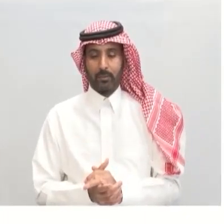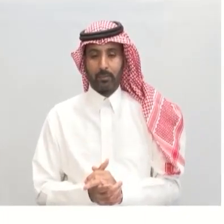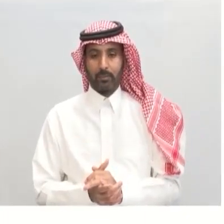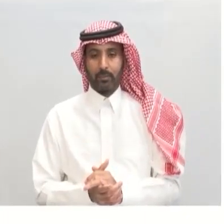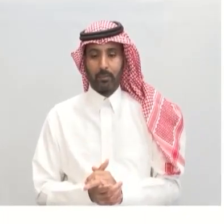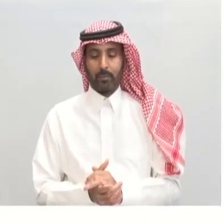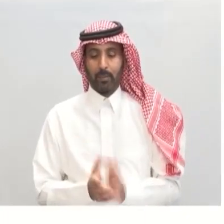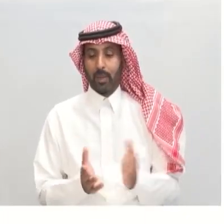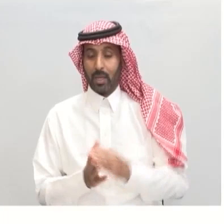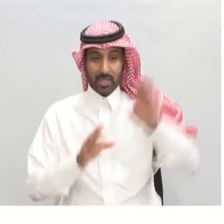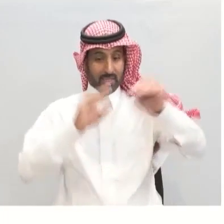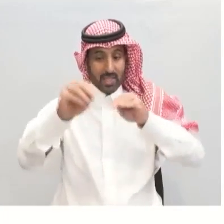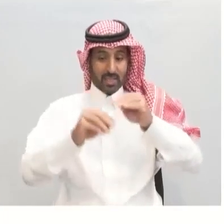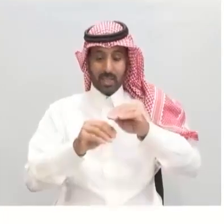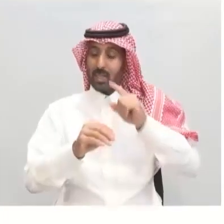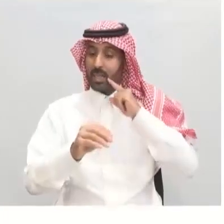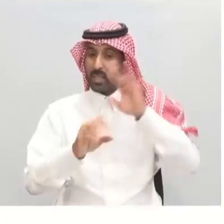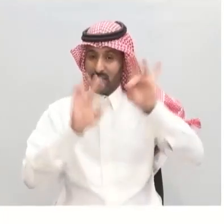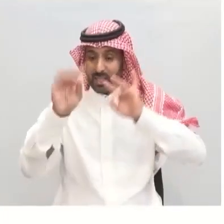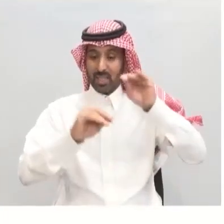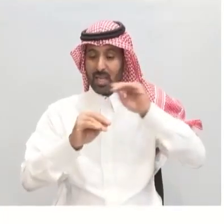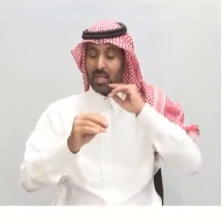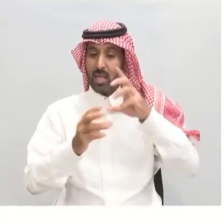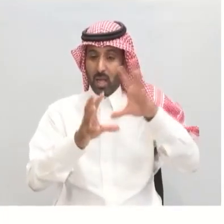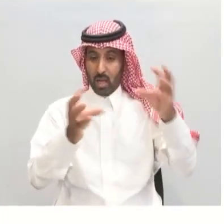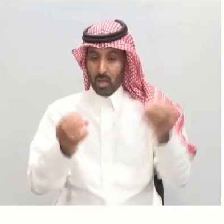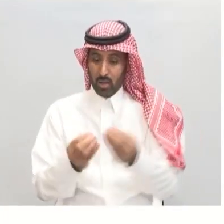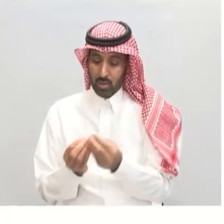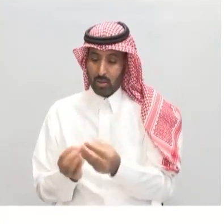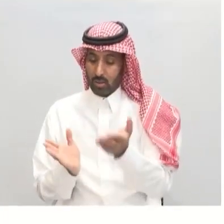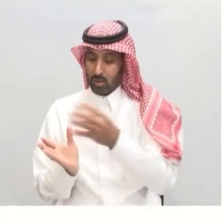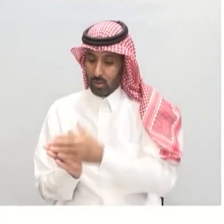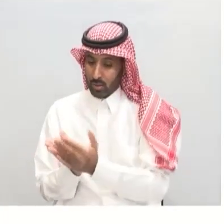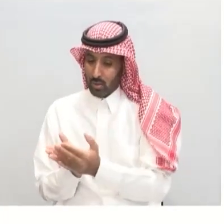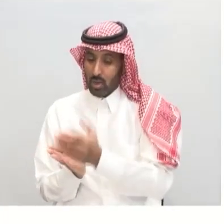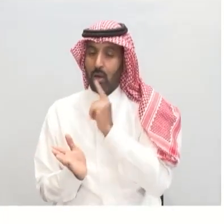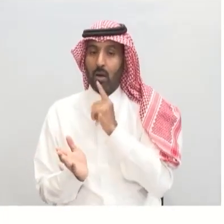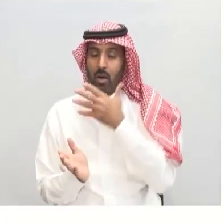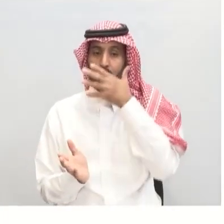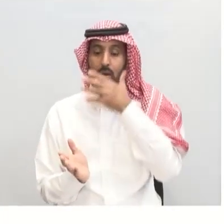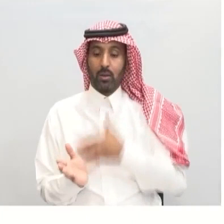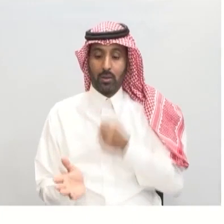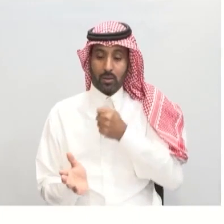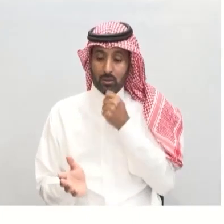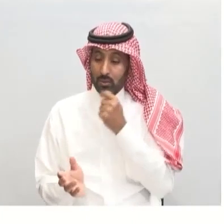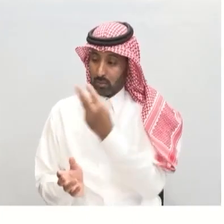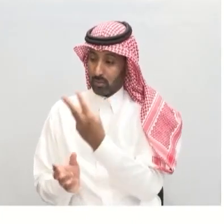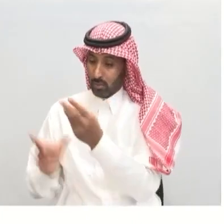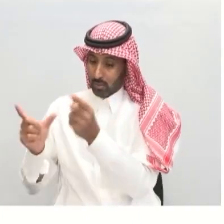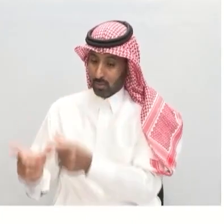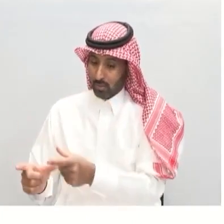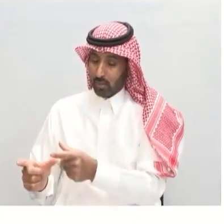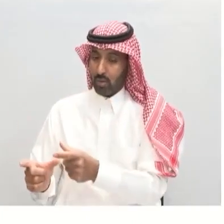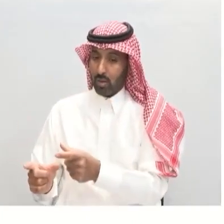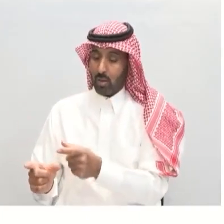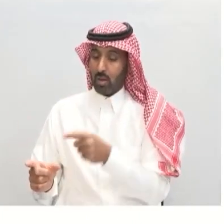كتابا قصه الجمع اتخذ النبي صلى الله عليه وسلم جماعه من الصحابه